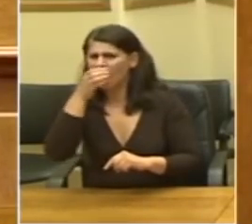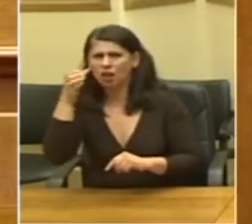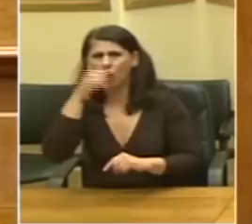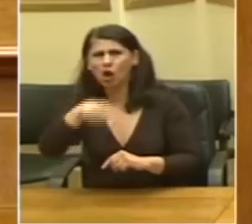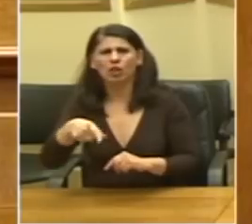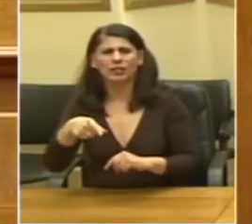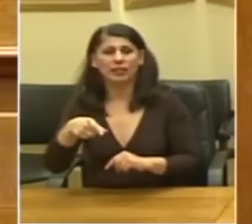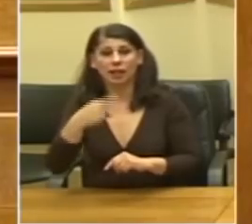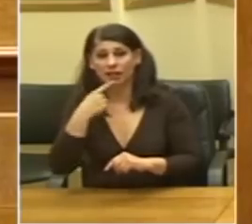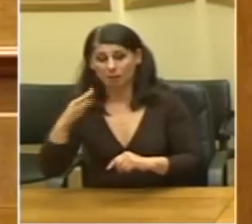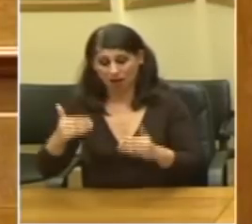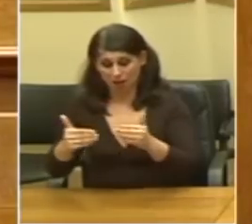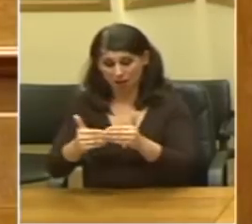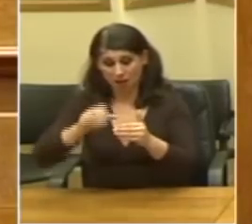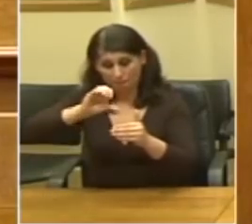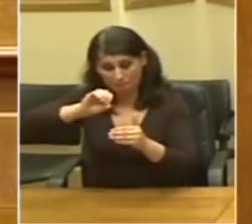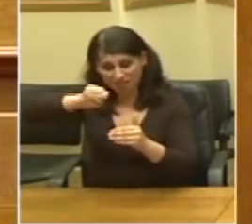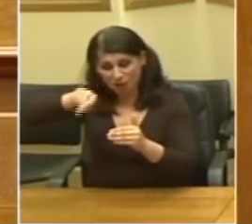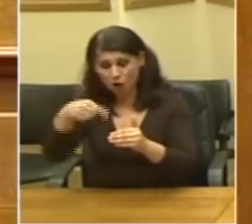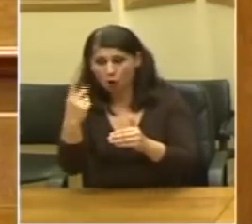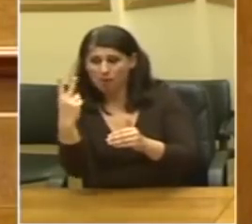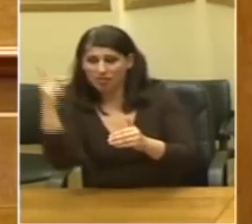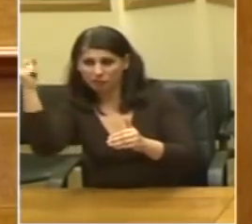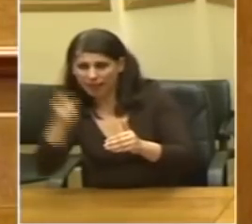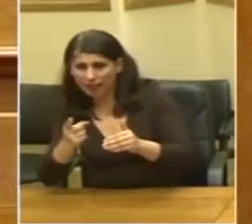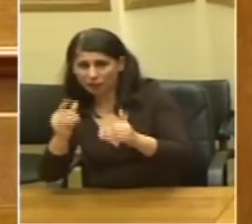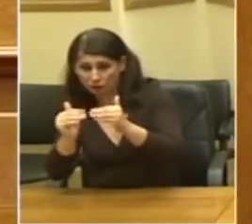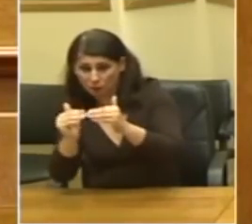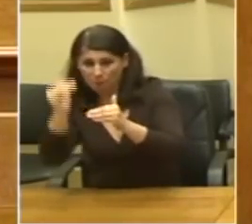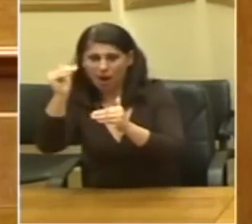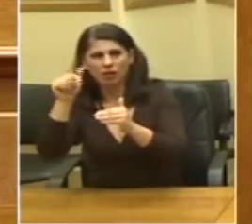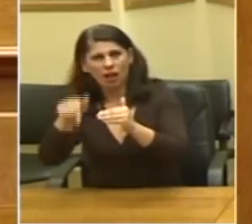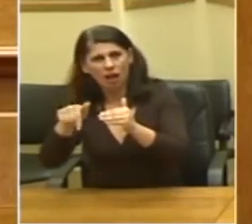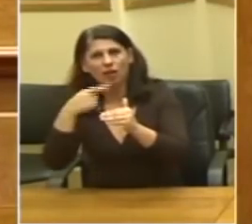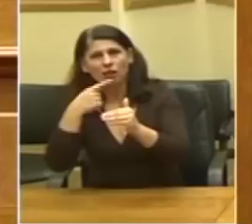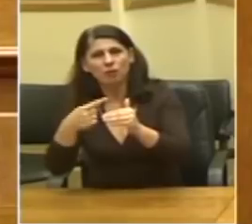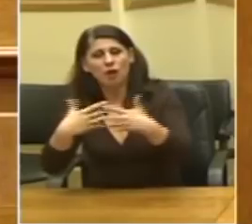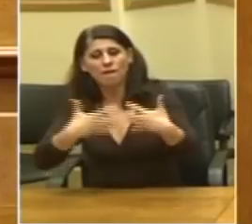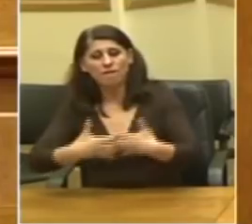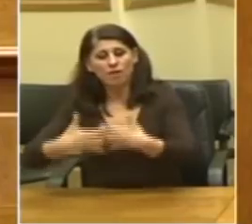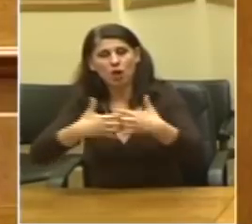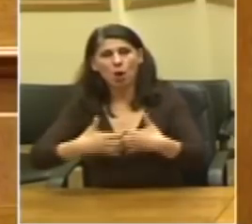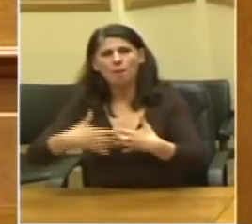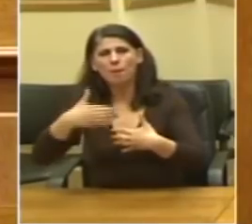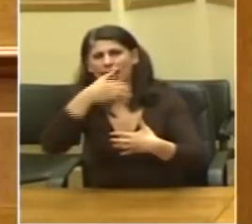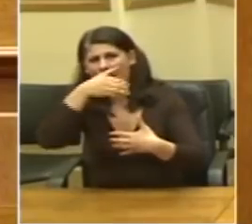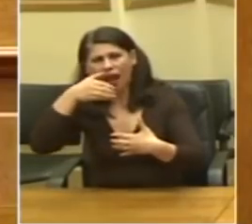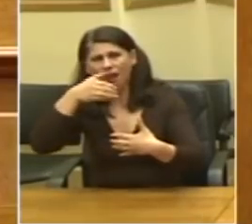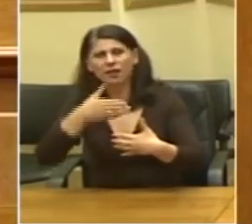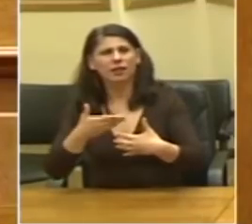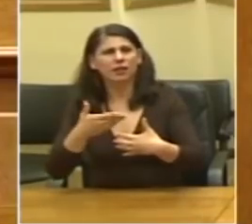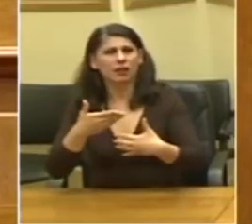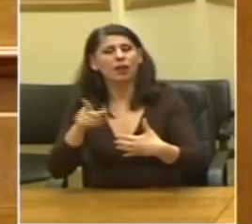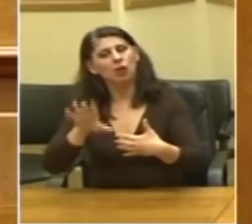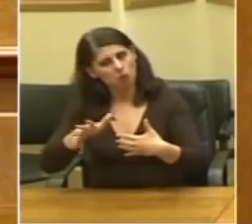όταν ξεπερνέτε το όριο του 0,2%, τότε ακόμα και αυτή η λεγόμενη βιομηχανική κάναβη μπορεί να λογίζεται